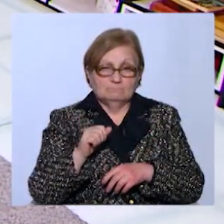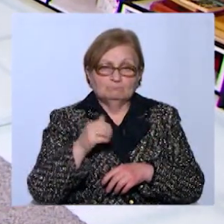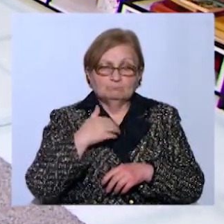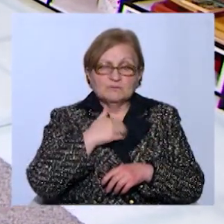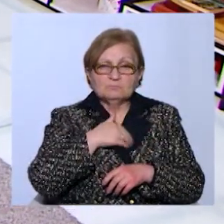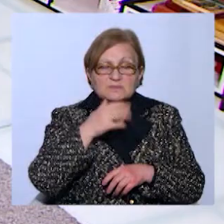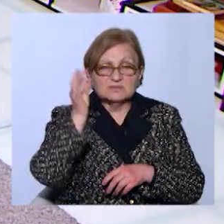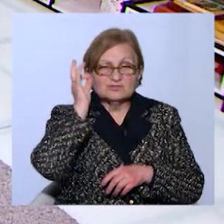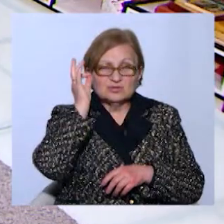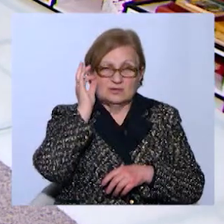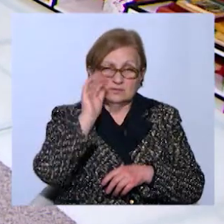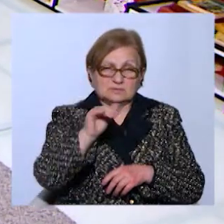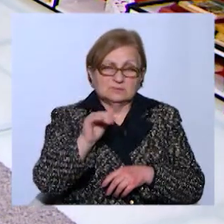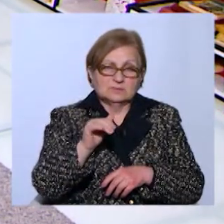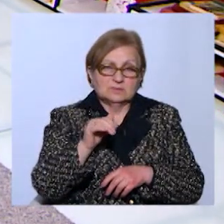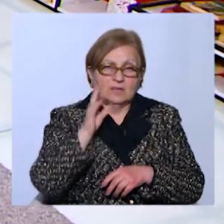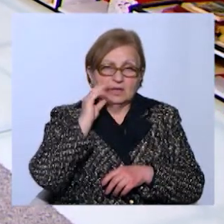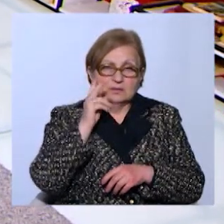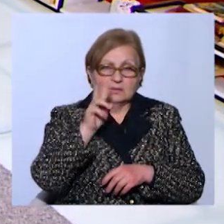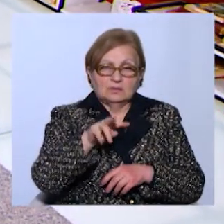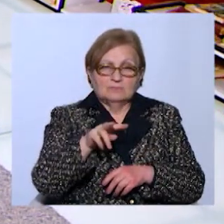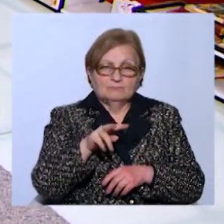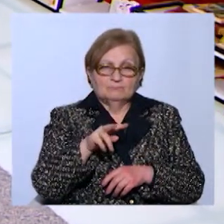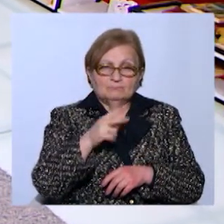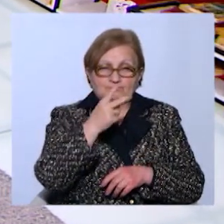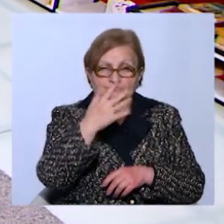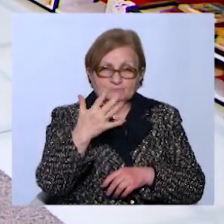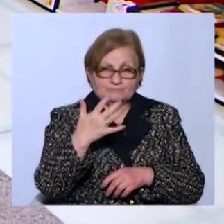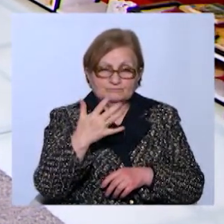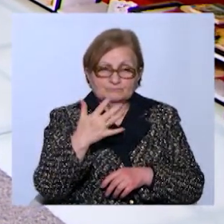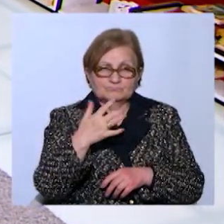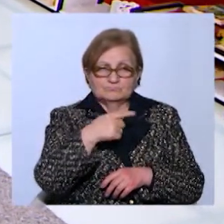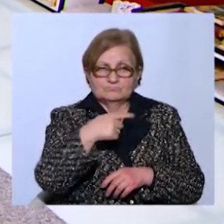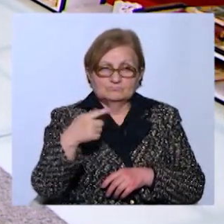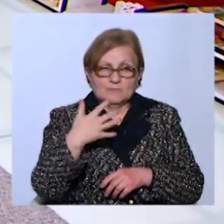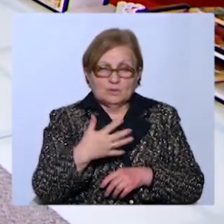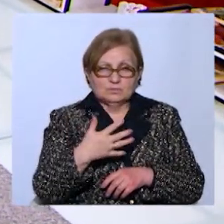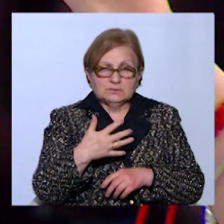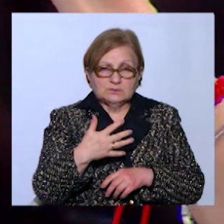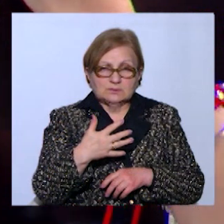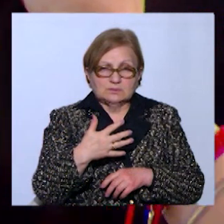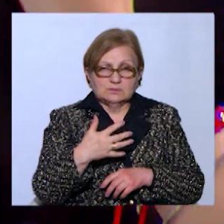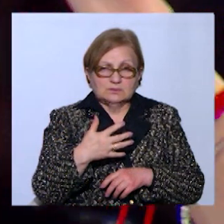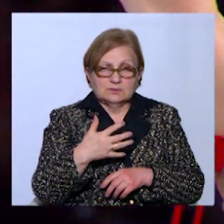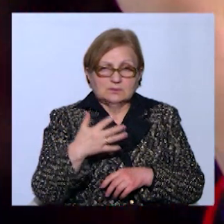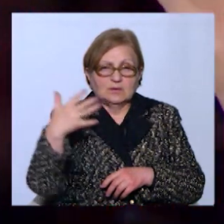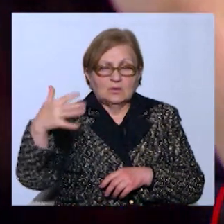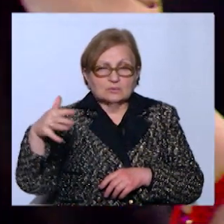მინდა შეგახსენოთ. როცა ორი ფარდობა არის ტოლი, აი მაგალითად ავიღოთ 25 მე-5-დი და ავიღოთ